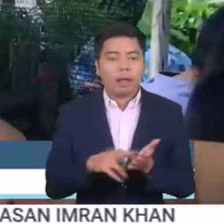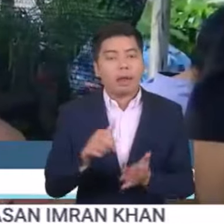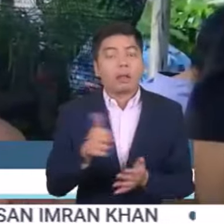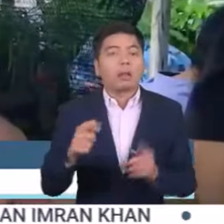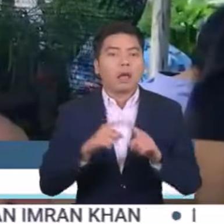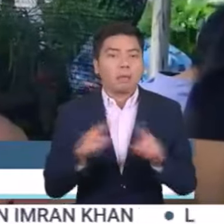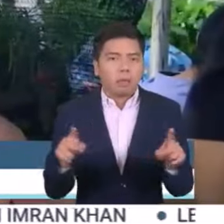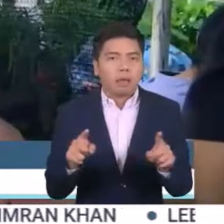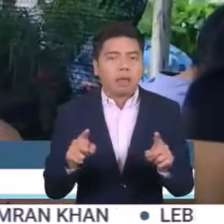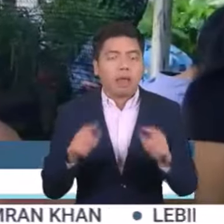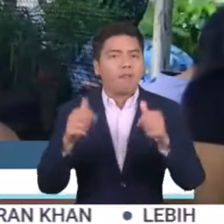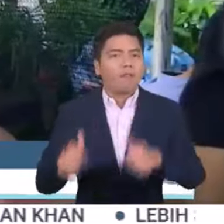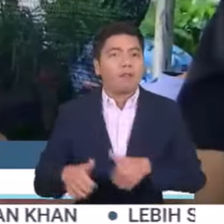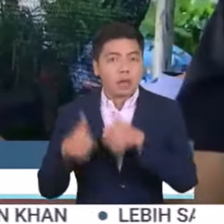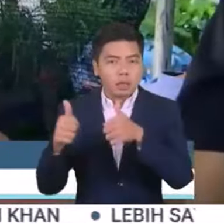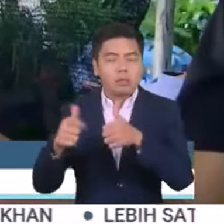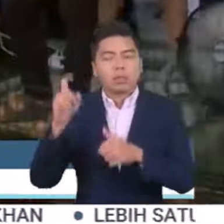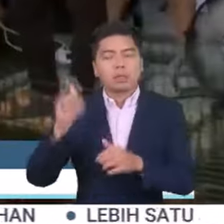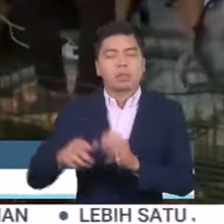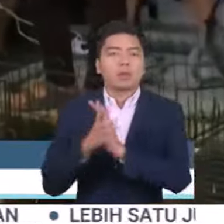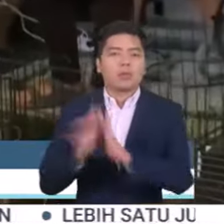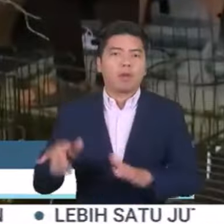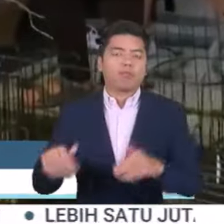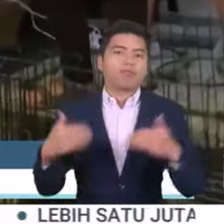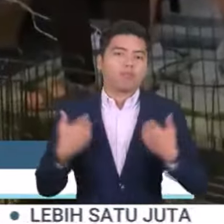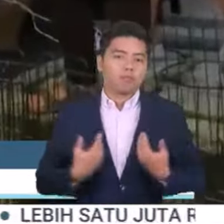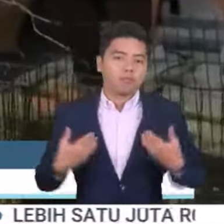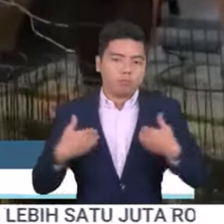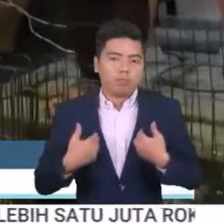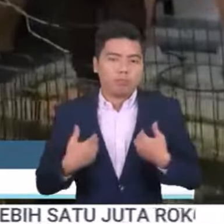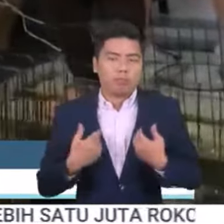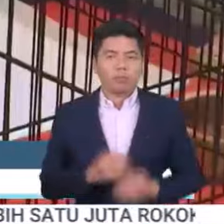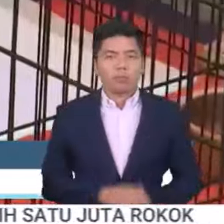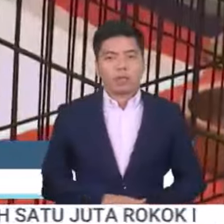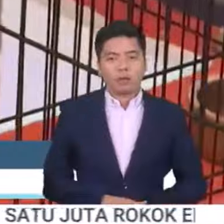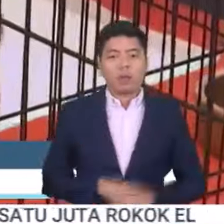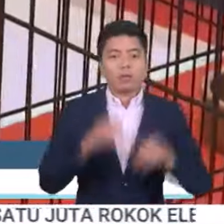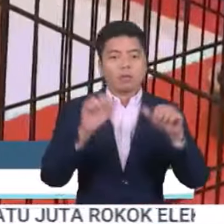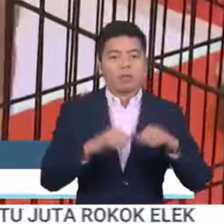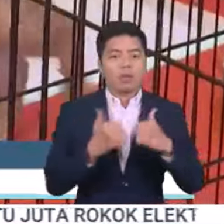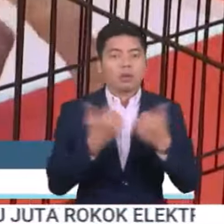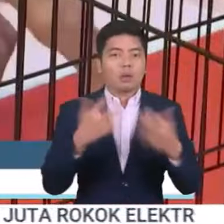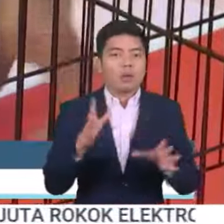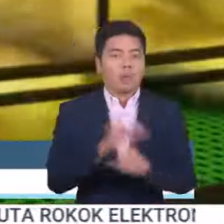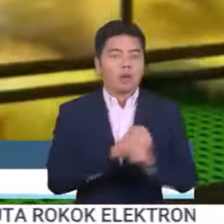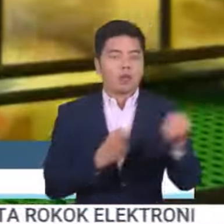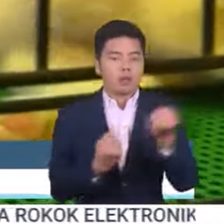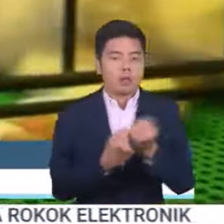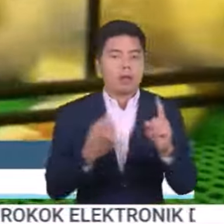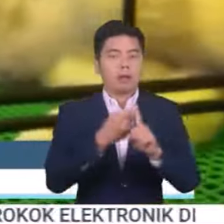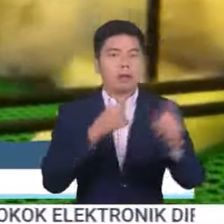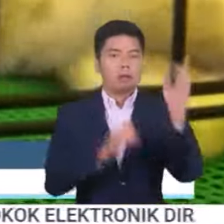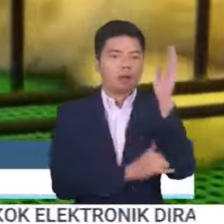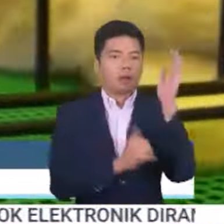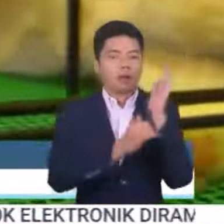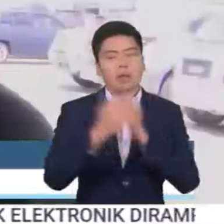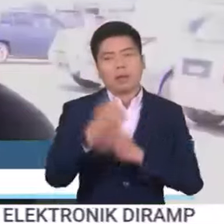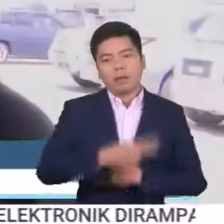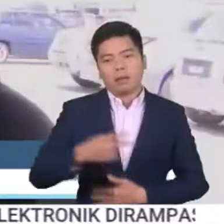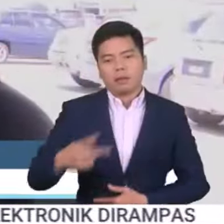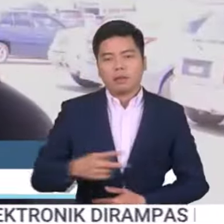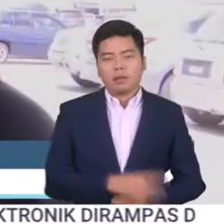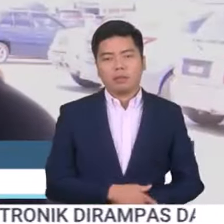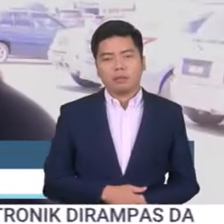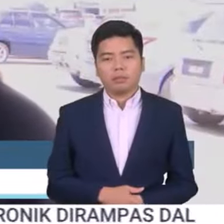yang pertama sekali, selamatkan dulu haiwan tu. Sementara itu, persatuan berkenaan turut mendapat sokongan Yayasan Hasanah.